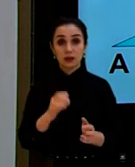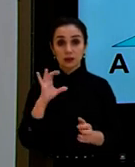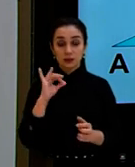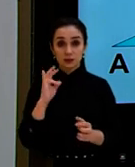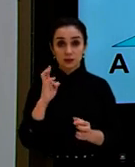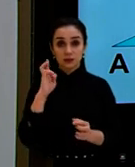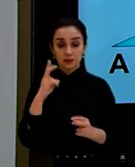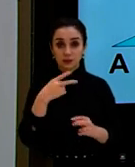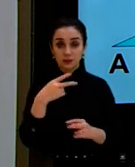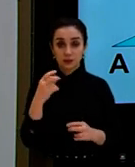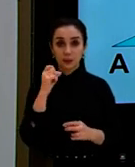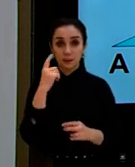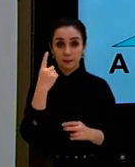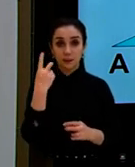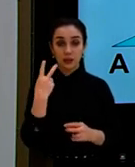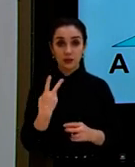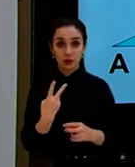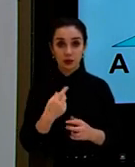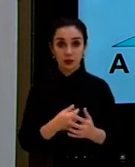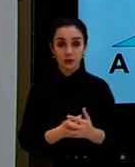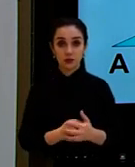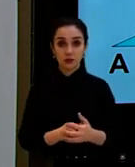Синус B равен 1 второй.